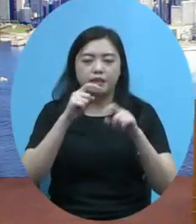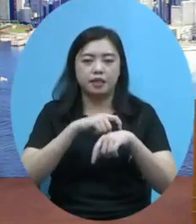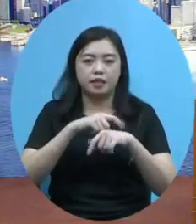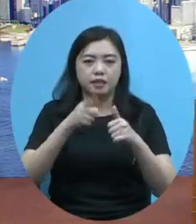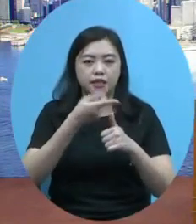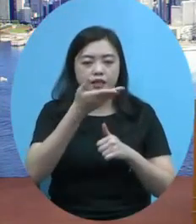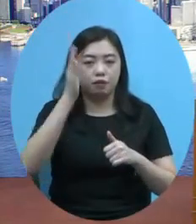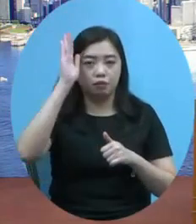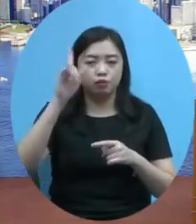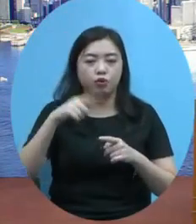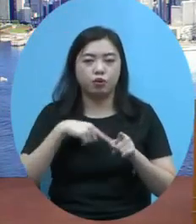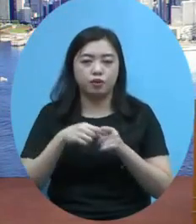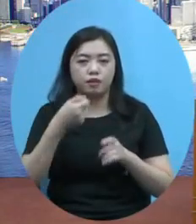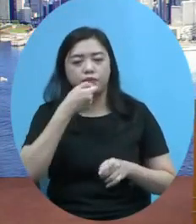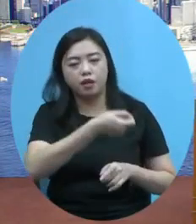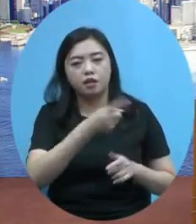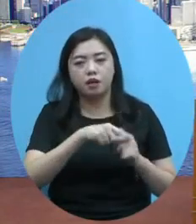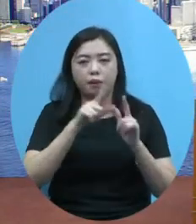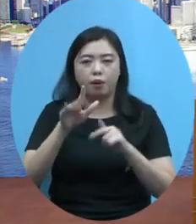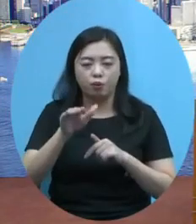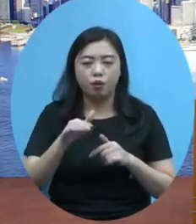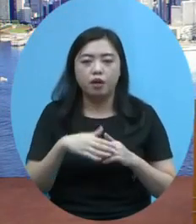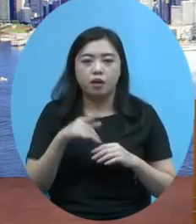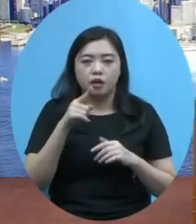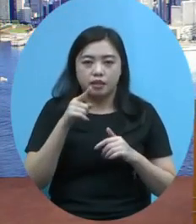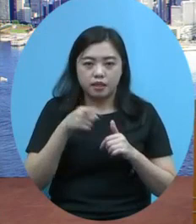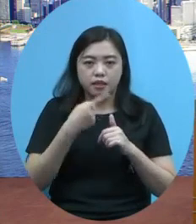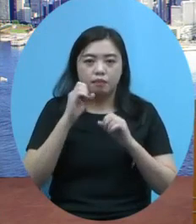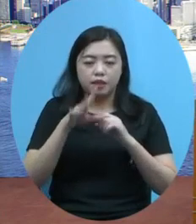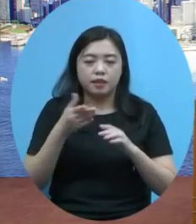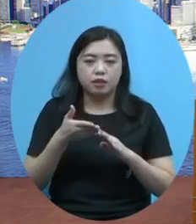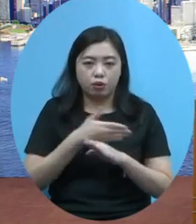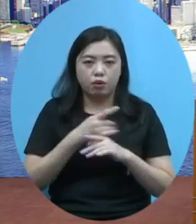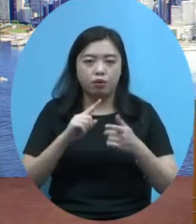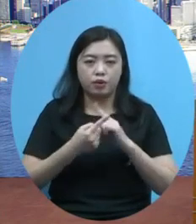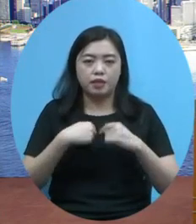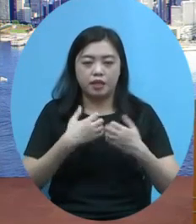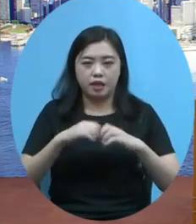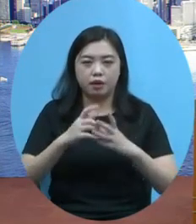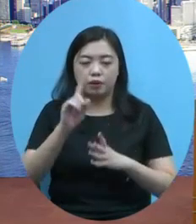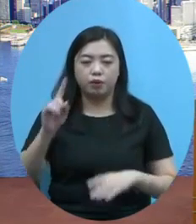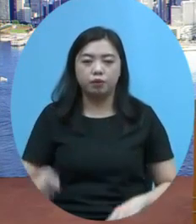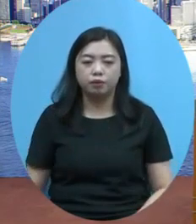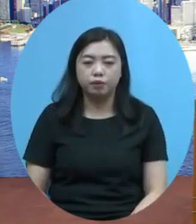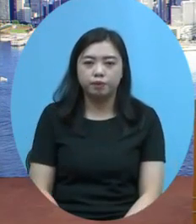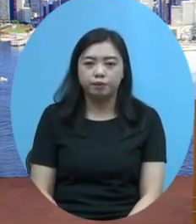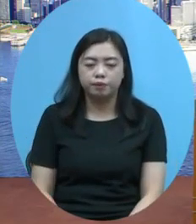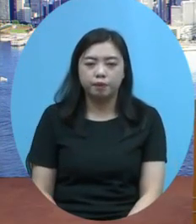先舉手，我同事交俾你嘅麥發問。咁喺發問之前，請介紹一下自己代表傳媒機構。誒，第一位邊位女